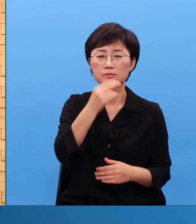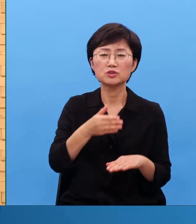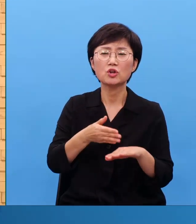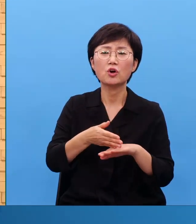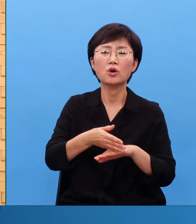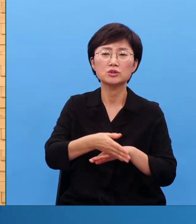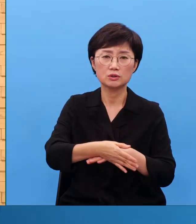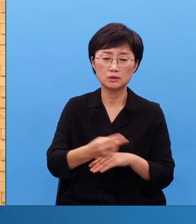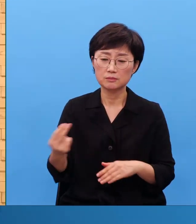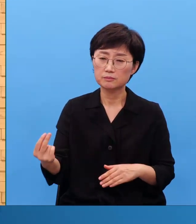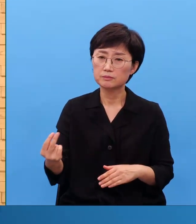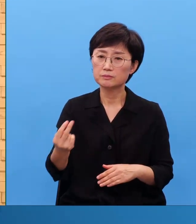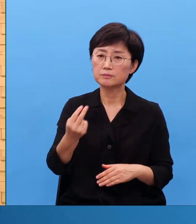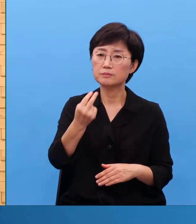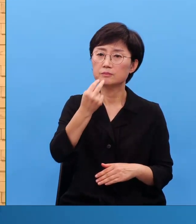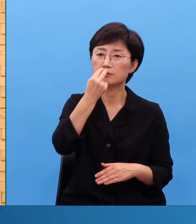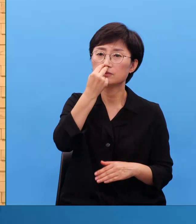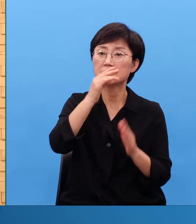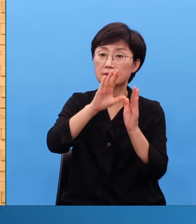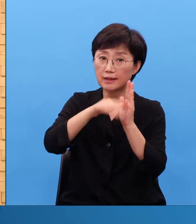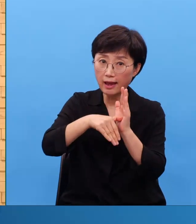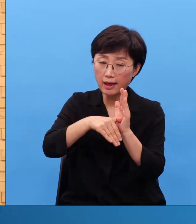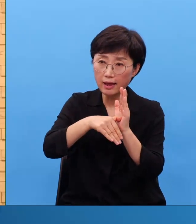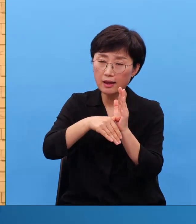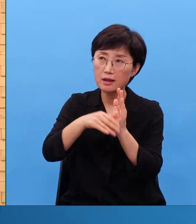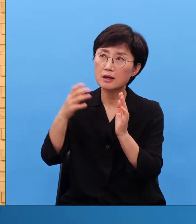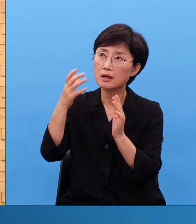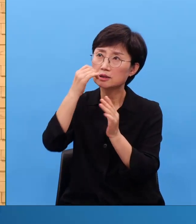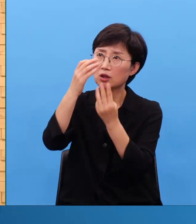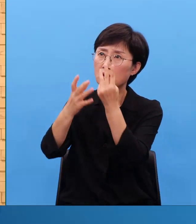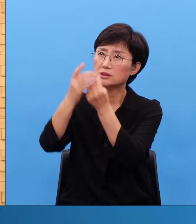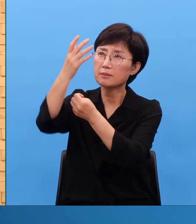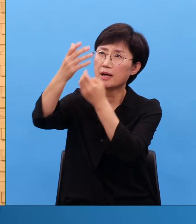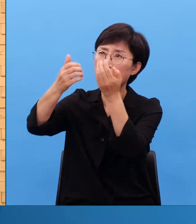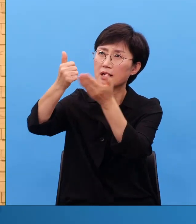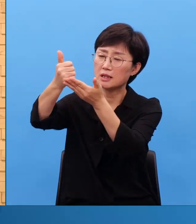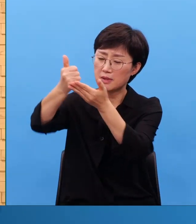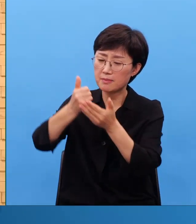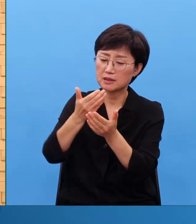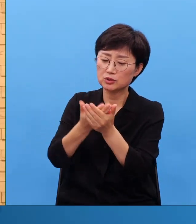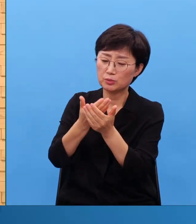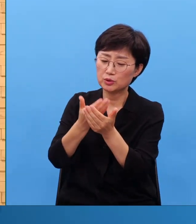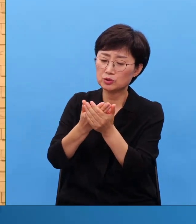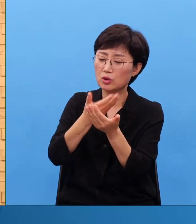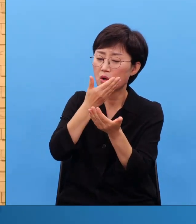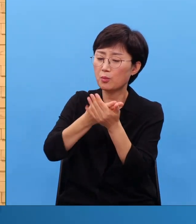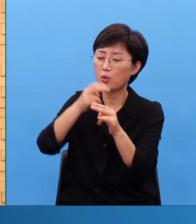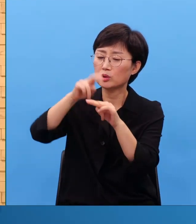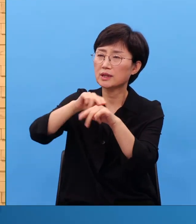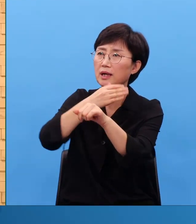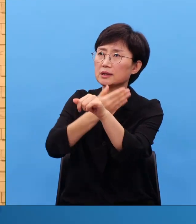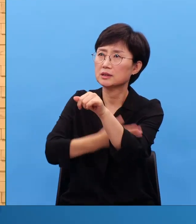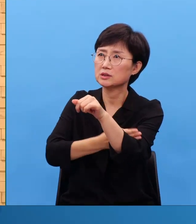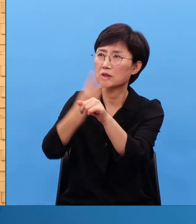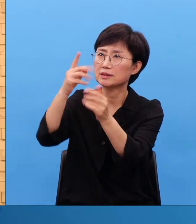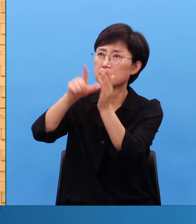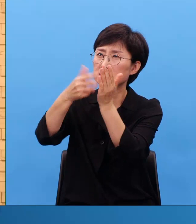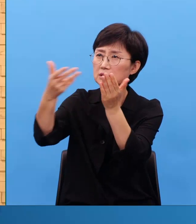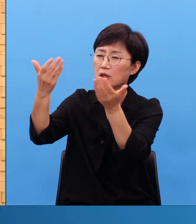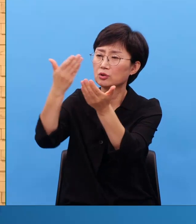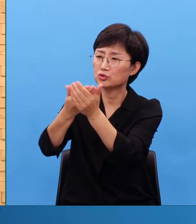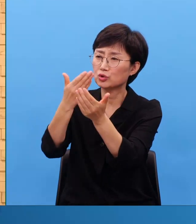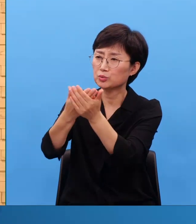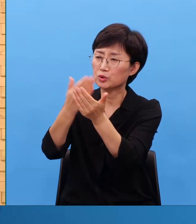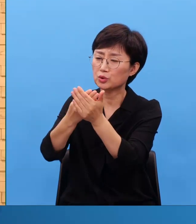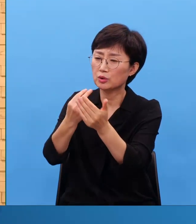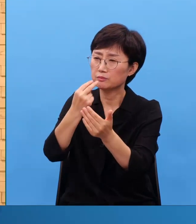항상 성삼위 하나님과 보좌에 있는과 삼시리에 있는. And so whenever I inhale a breath, I always pray for